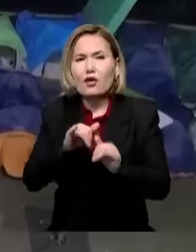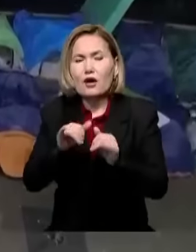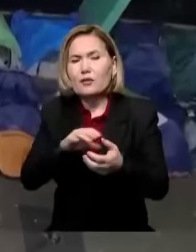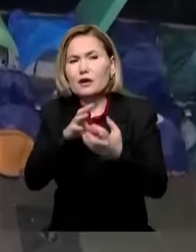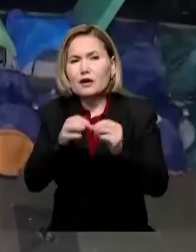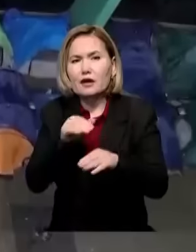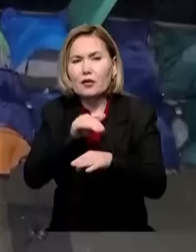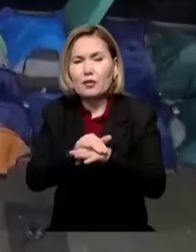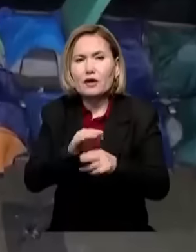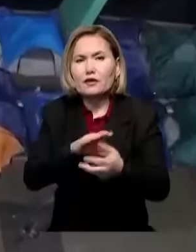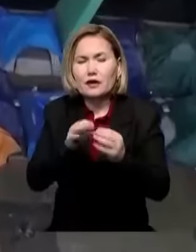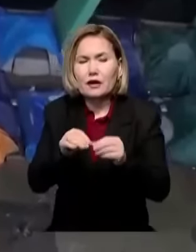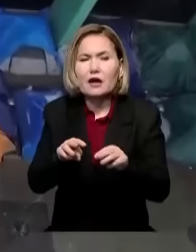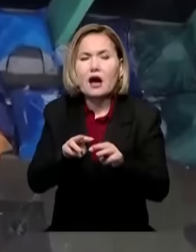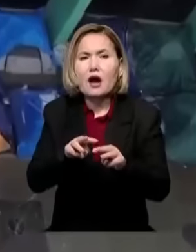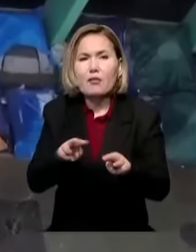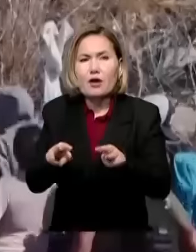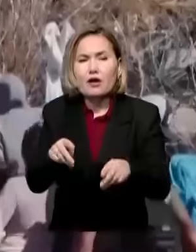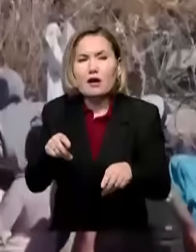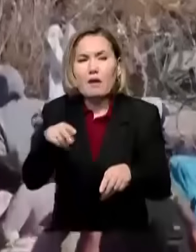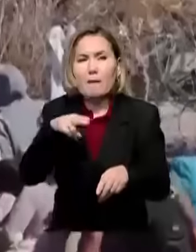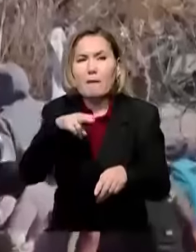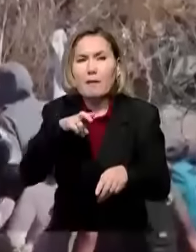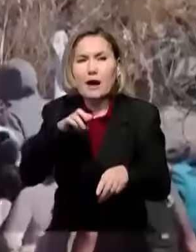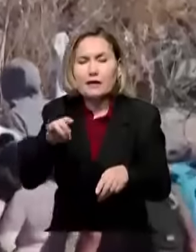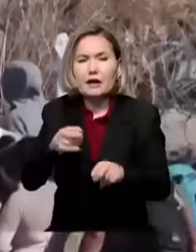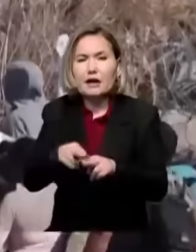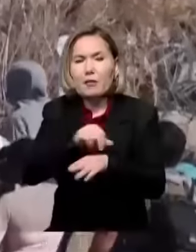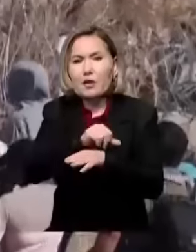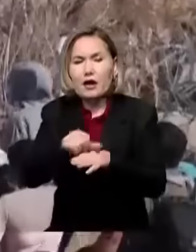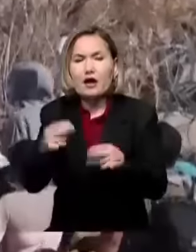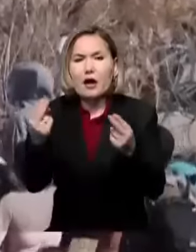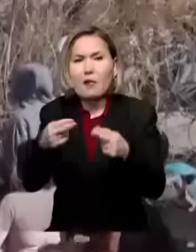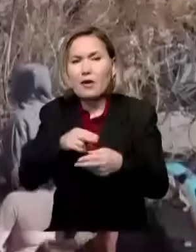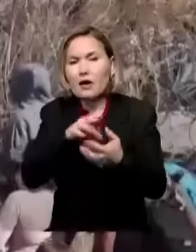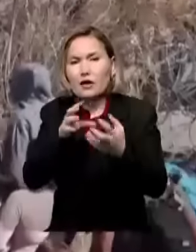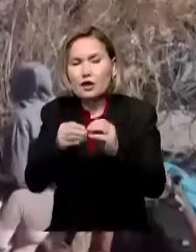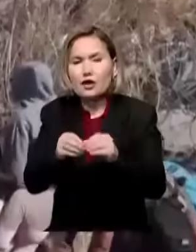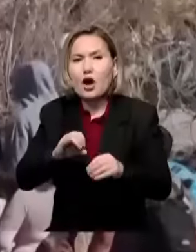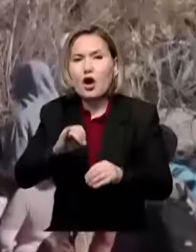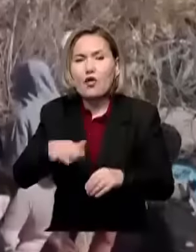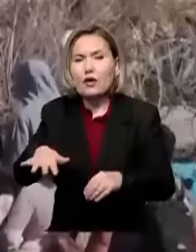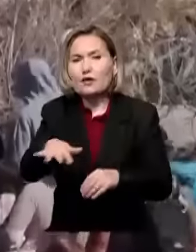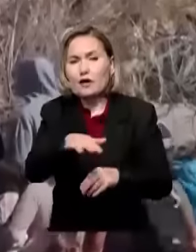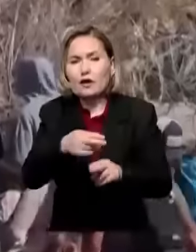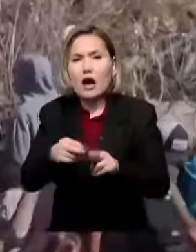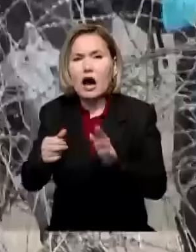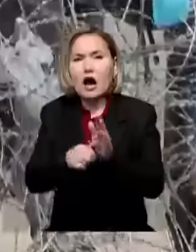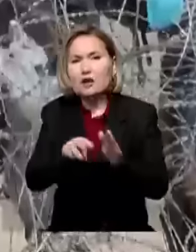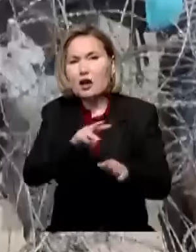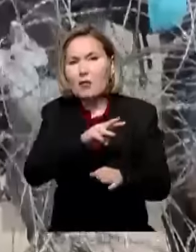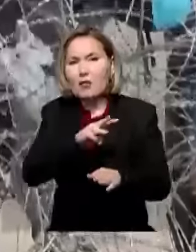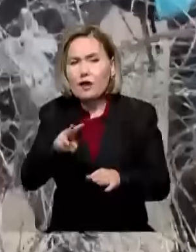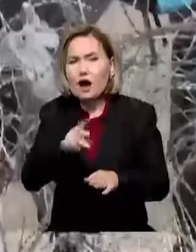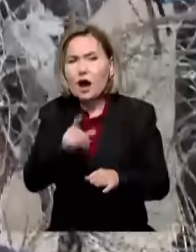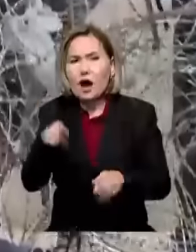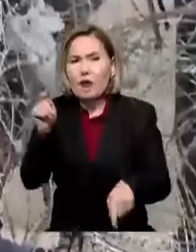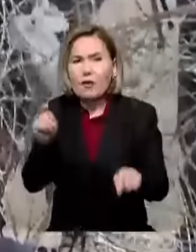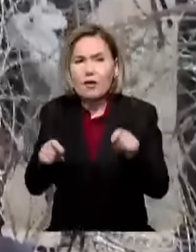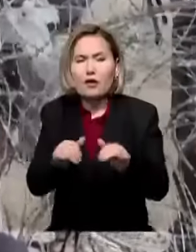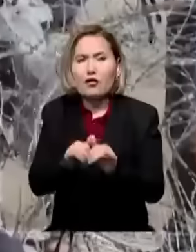Дерекке сүйенсек, ол билікке келгелі елдегі кеден және шекара қызметі оңтүстік шекарадан 6 миллионнан астам заңсыз